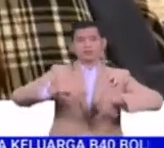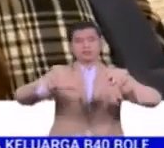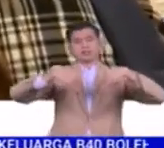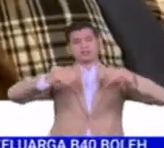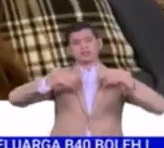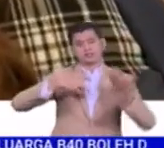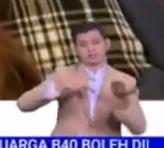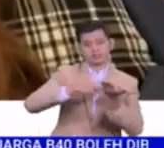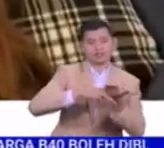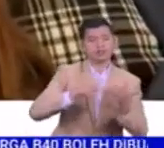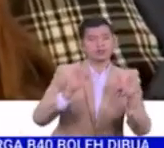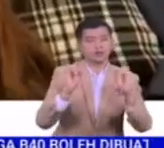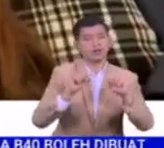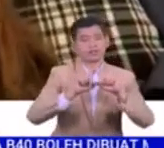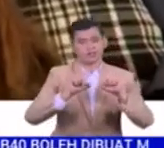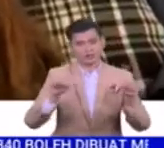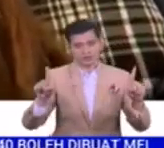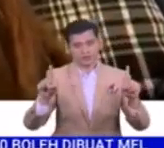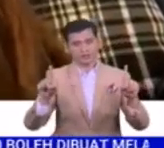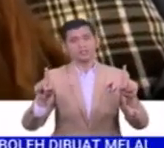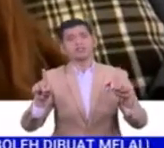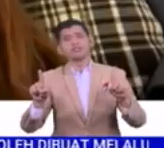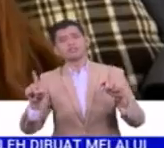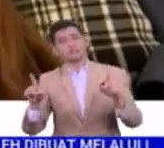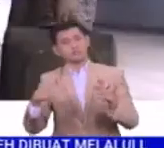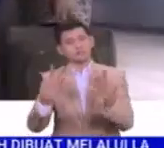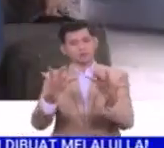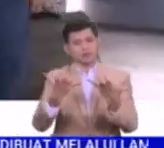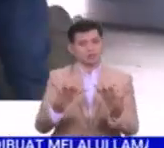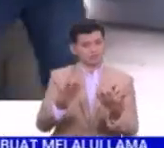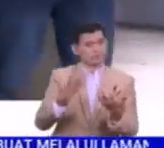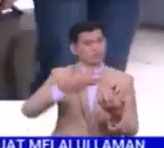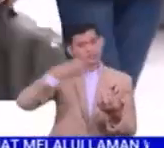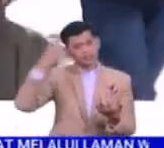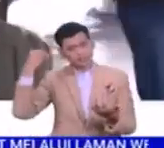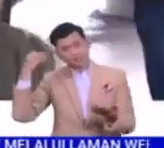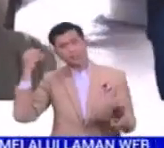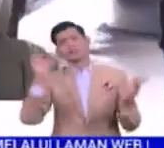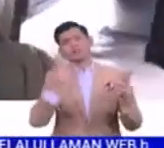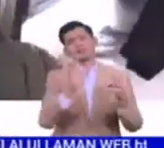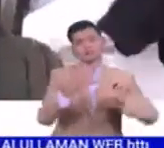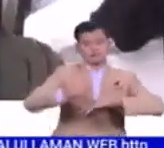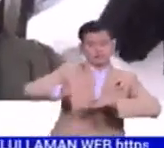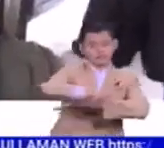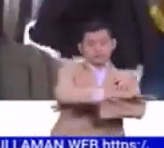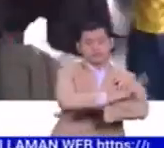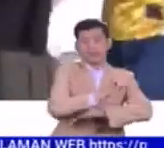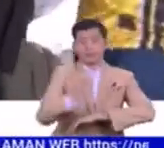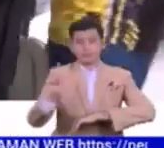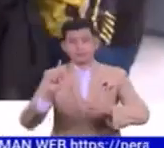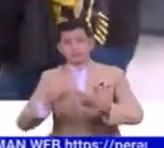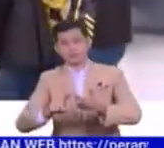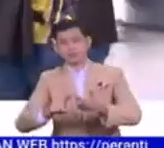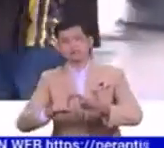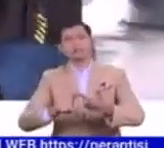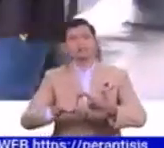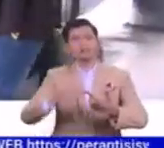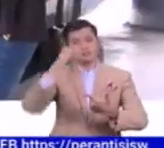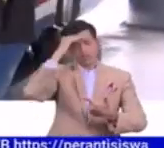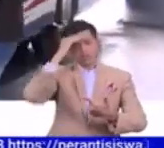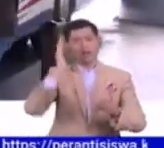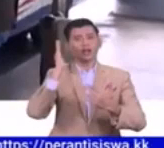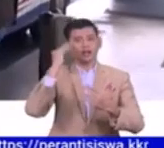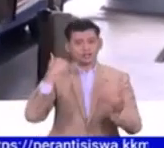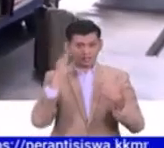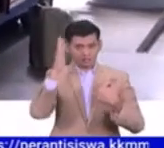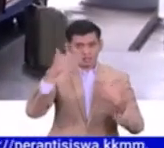lagi kekosongannya, manakala destinasi ke Pantai Timur dan Johor telah habis dijual dan hanya ada selepas